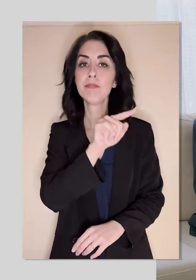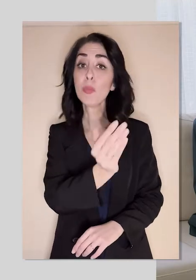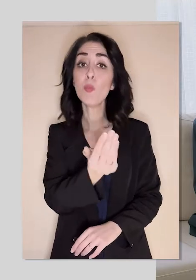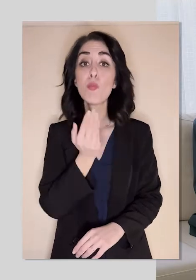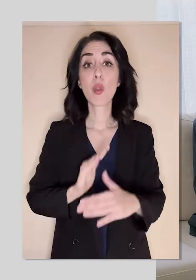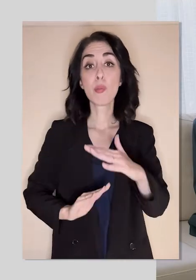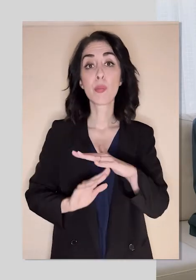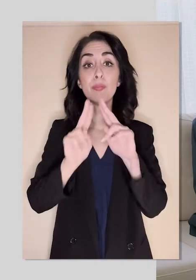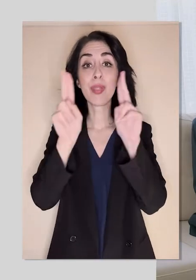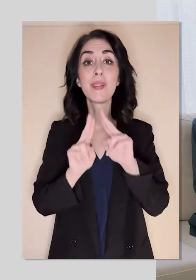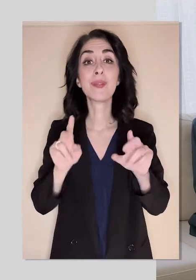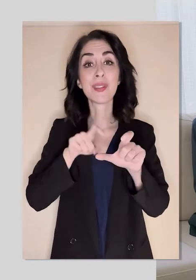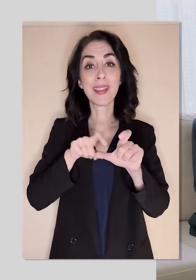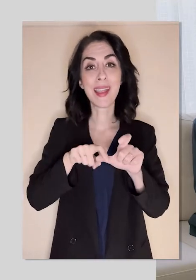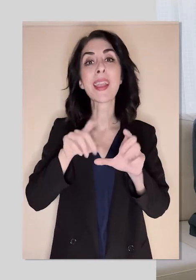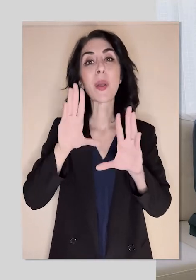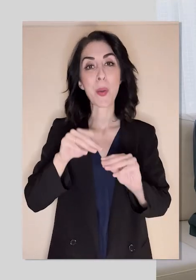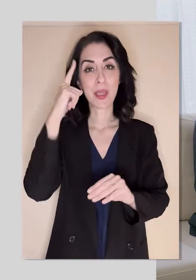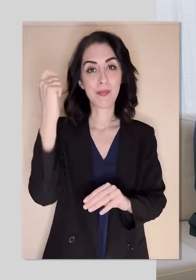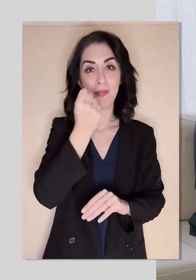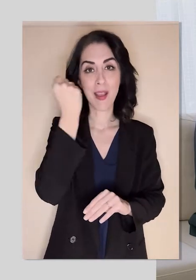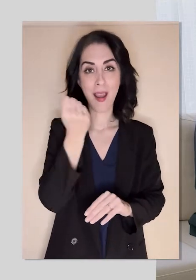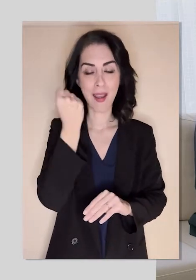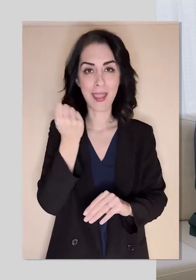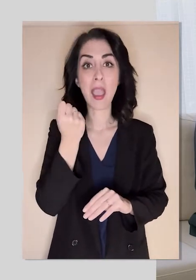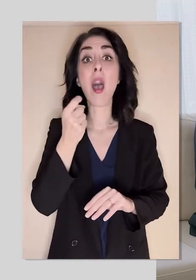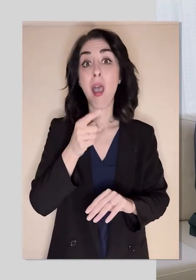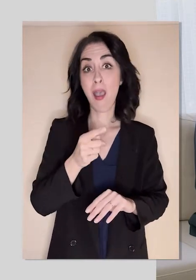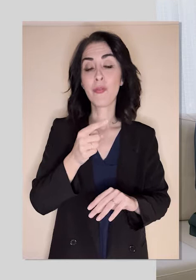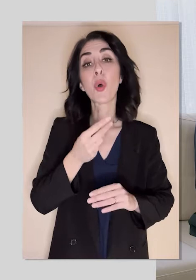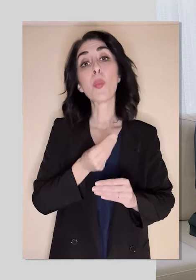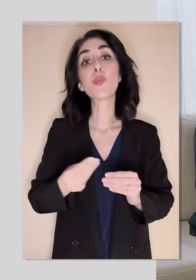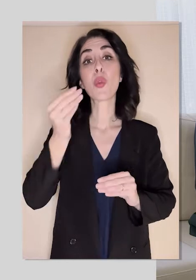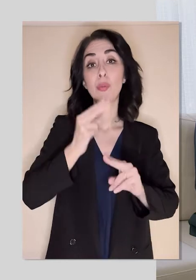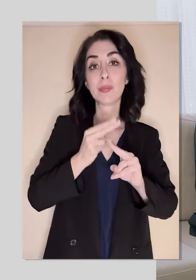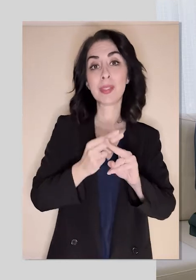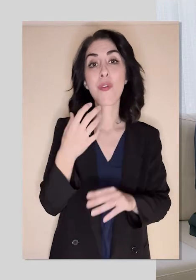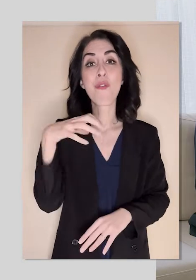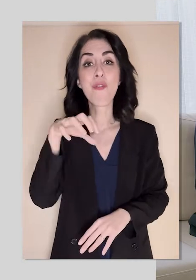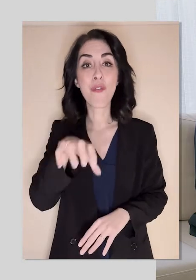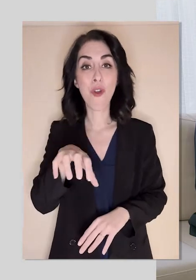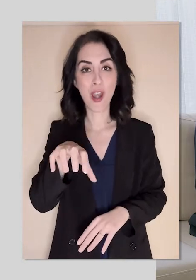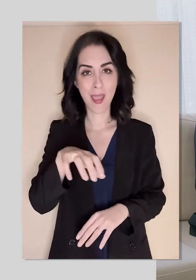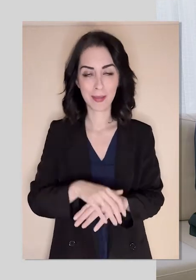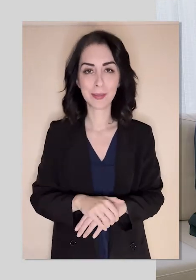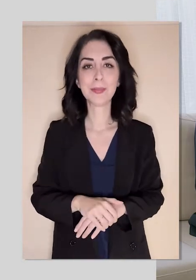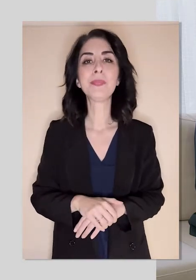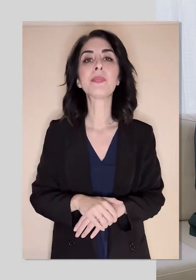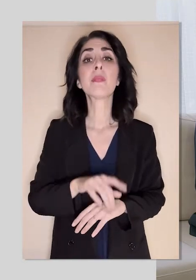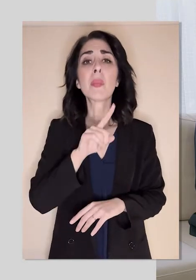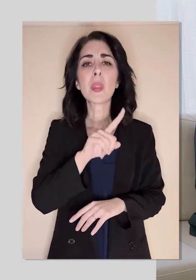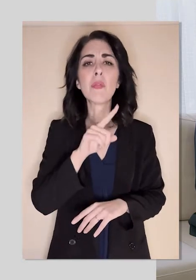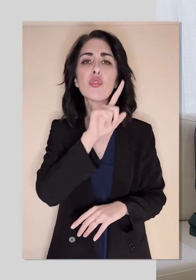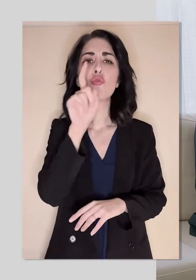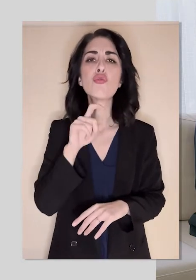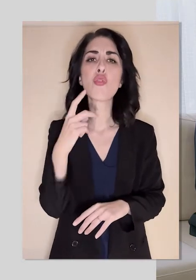Κεφαλαλγίας, του σημαντικότερου επιστημονικού οργάνου για την κεφαλαλγία παγκοσμίως και έχει αφιερώσει πολύ μεγάλο